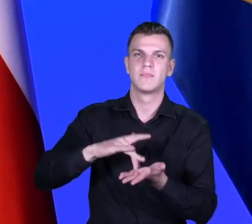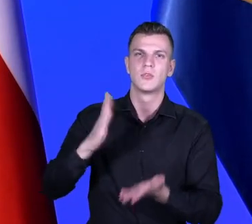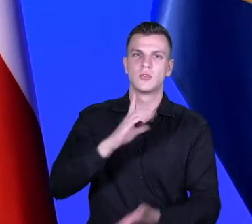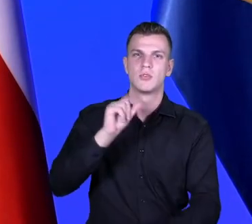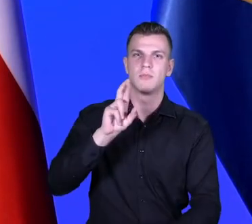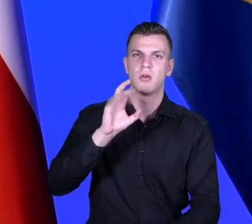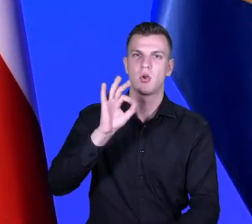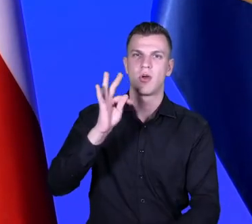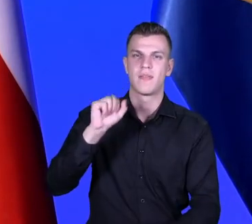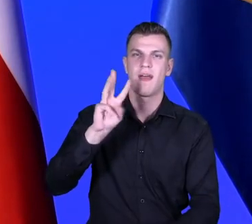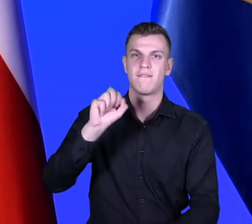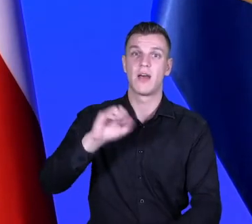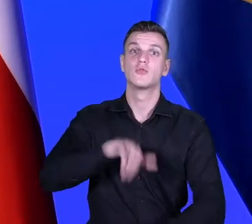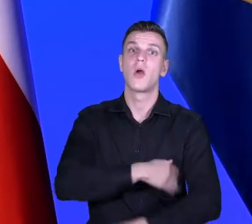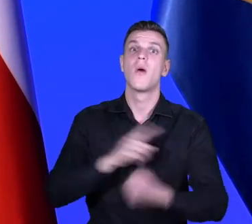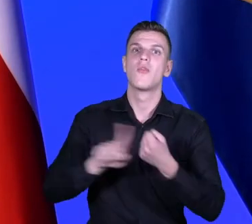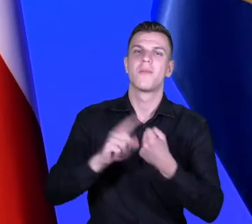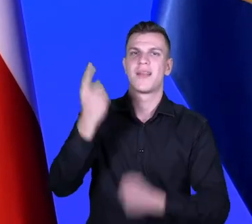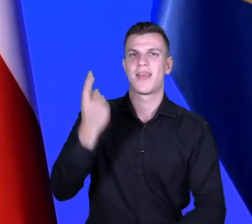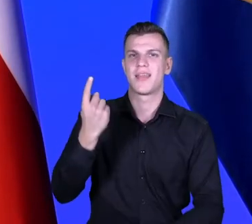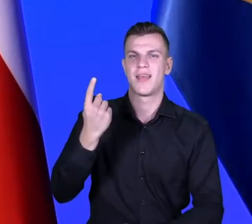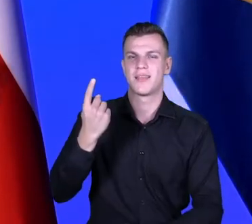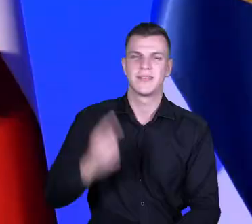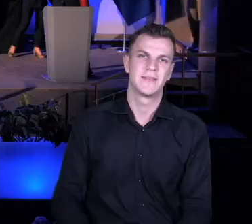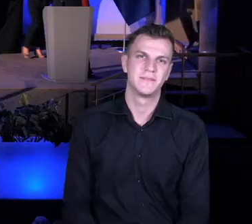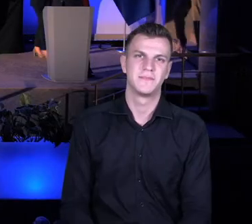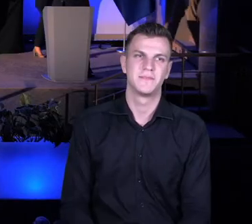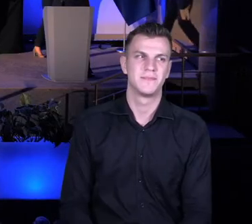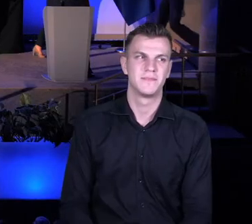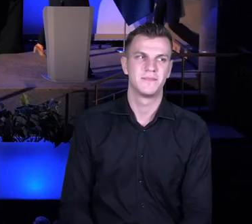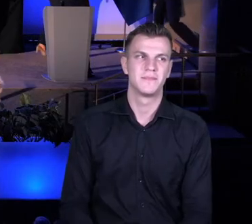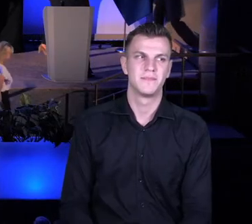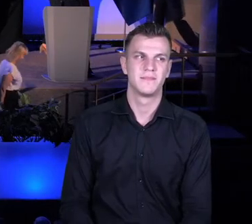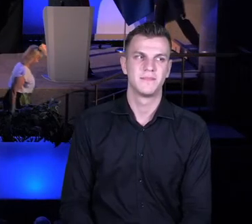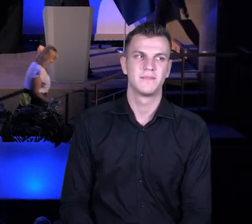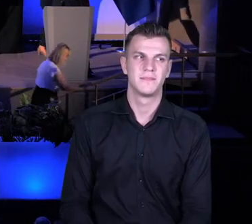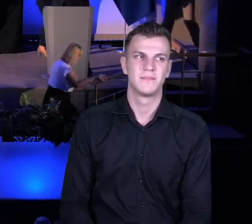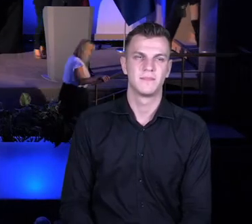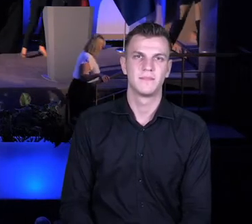1 imienia Janusza Kruczaka w Szprotawie. Największe brawa oczywiście.